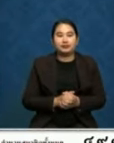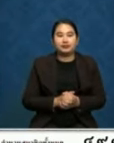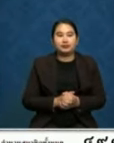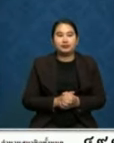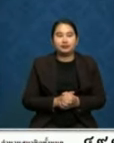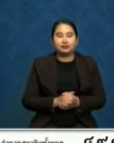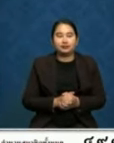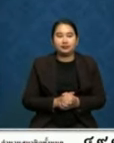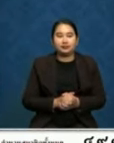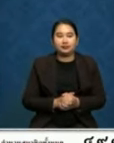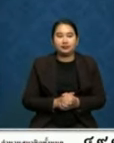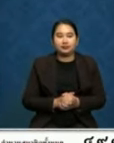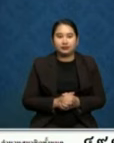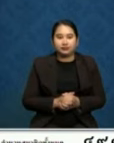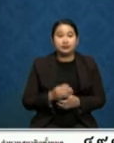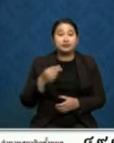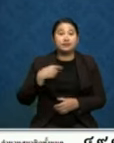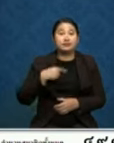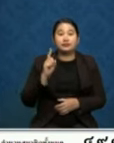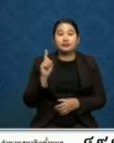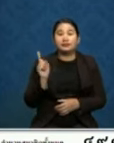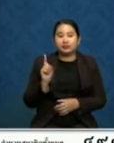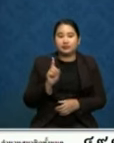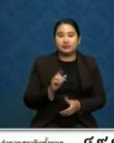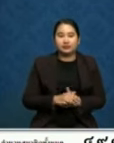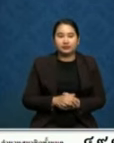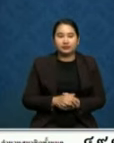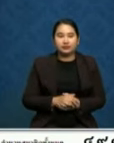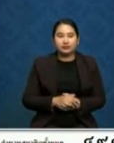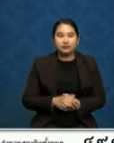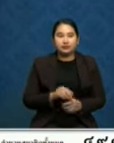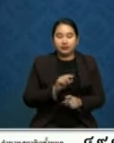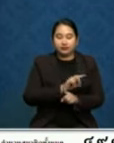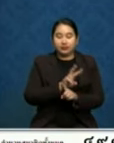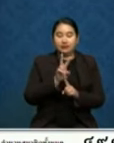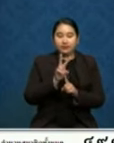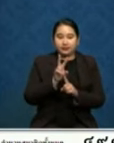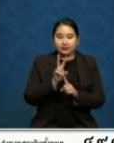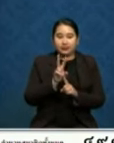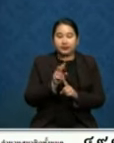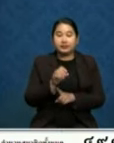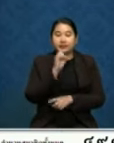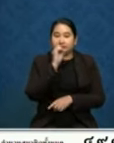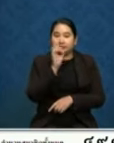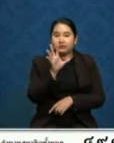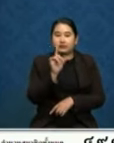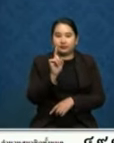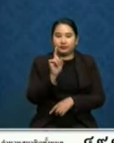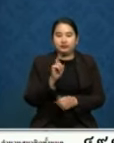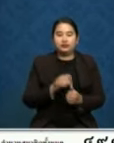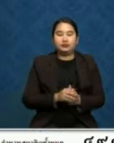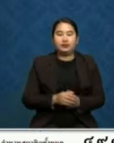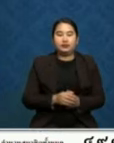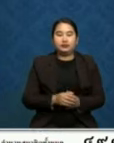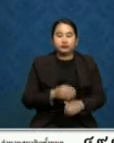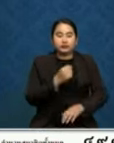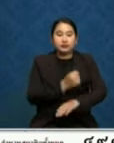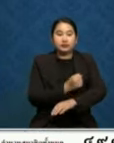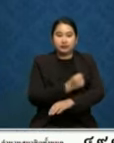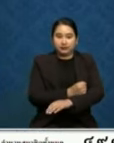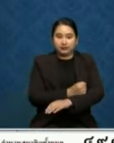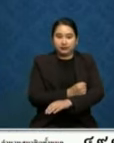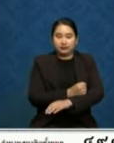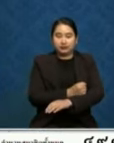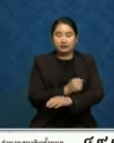สิ่งที่ผมสะดุดคือช่องผลลัพธ์ที่คาดว่าจะได้รับนะครับโดยเฉพาะข้อที่2นะครับที่กล่าวไว้ว่าแรงงานนอกระบบ